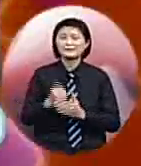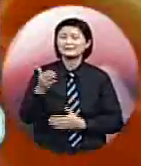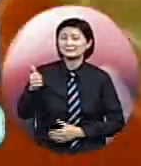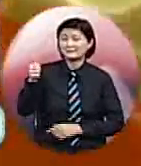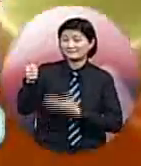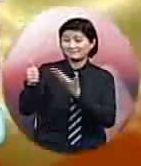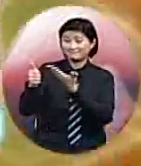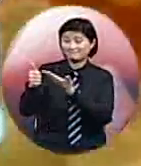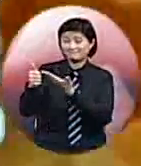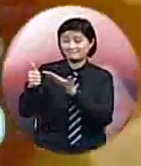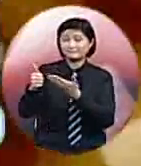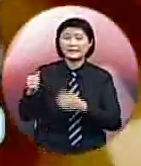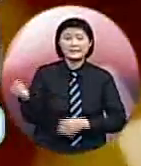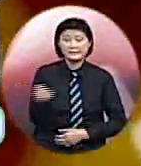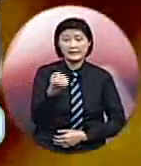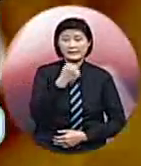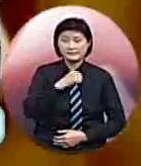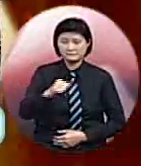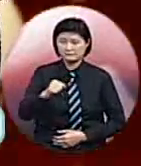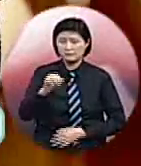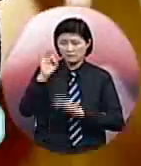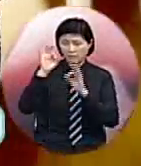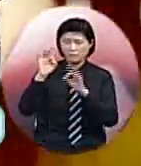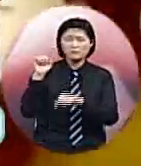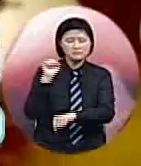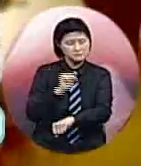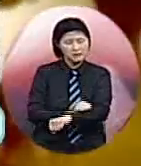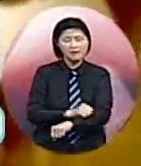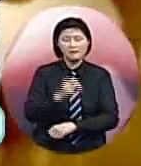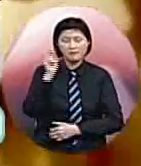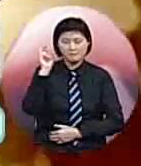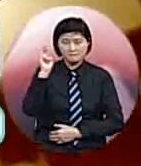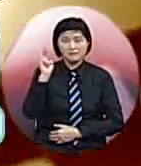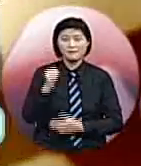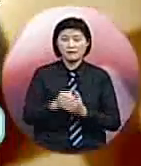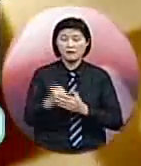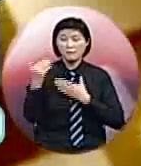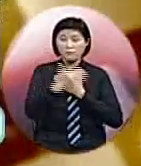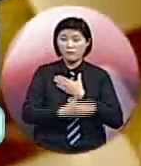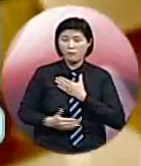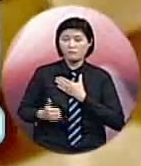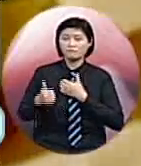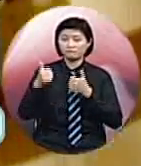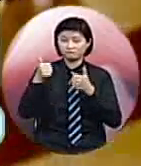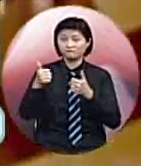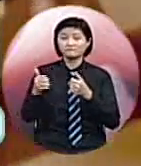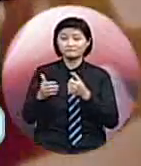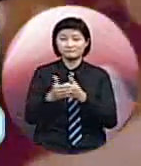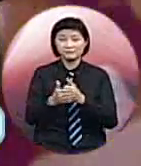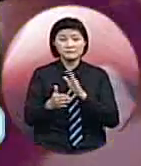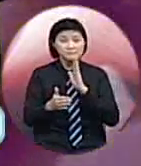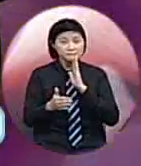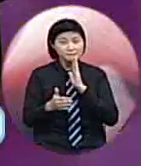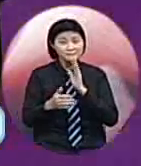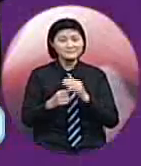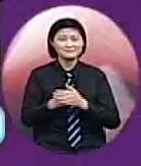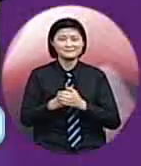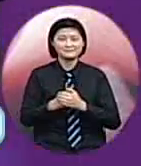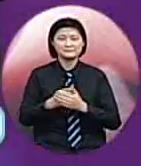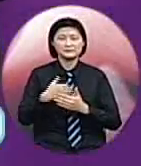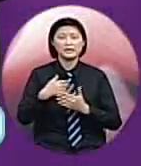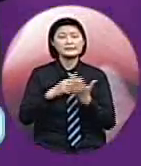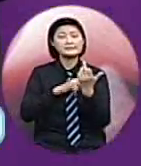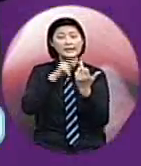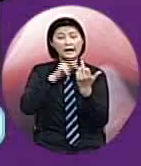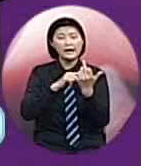선생님은 예. 그 테니스 하시면 잘 하실 거예요. 왜 체격이 그렇게 예, 보입니까? 예, 예. 제가 저